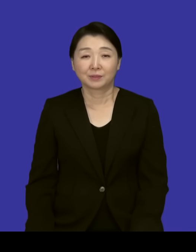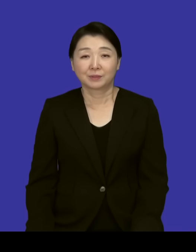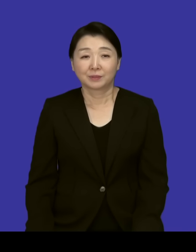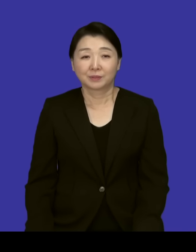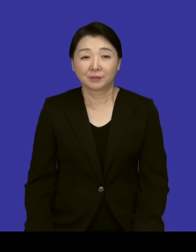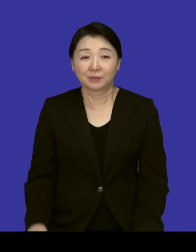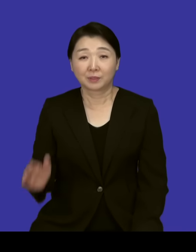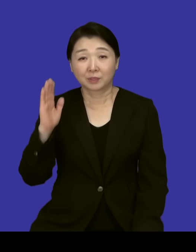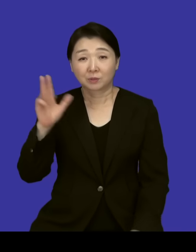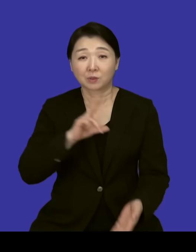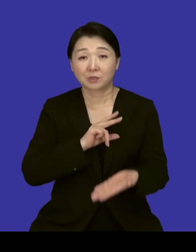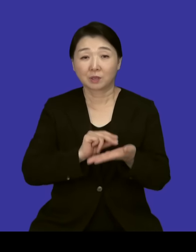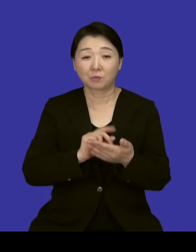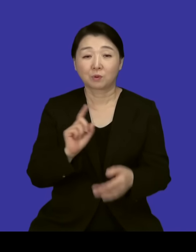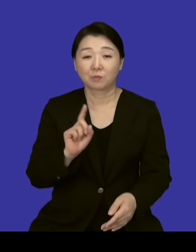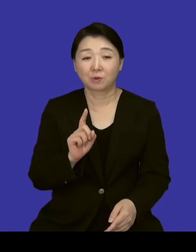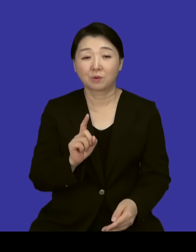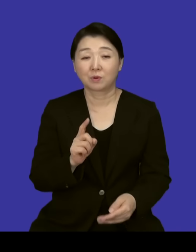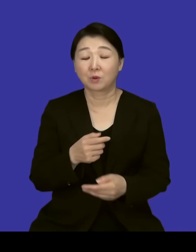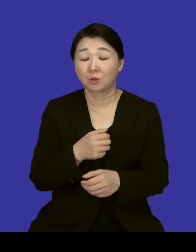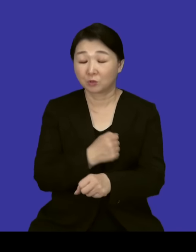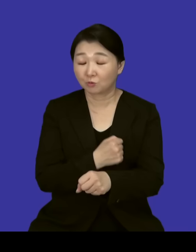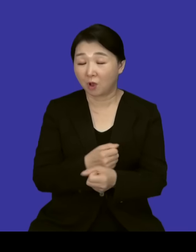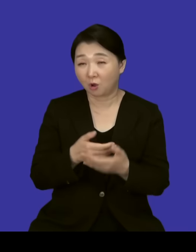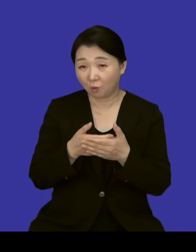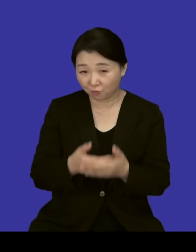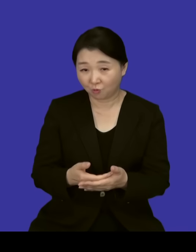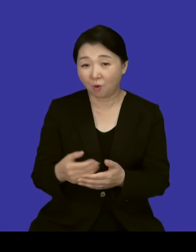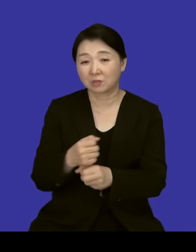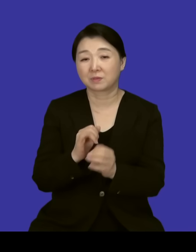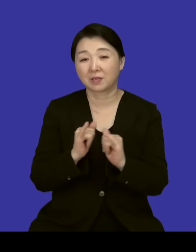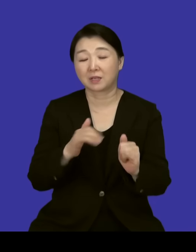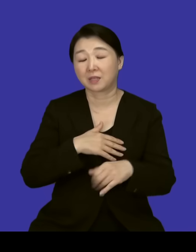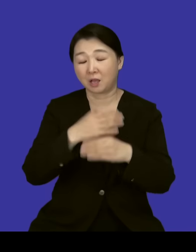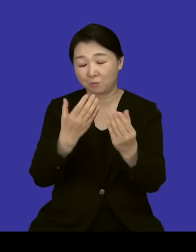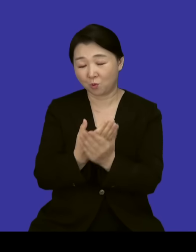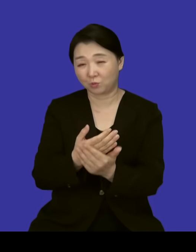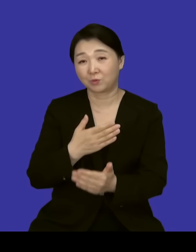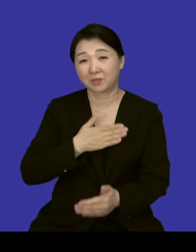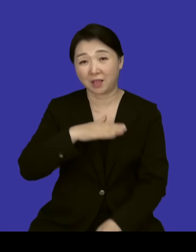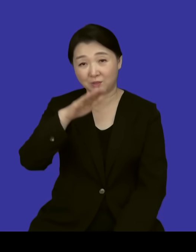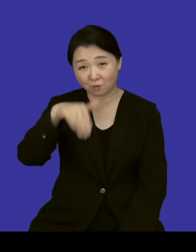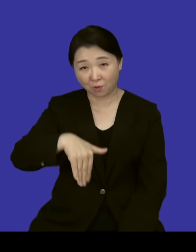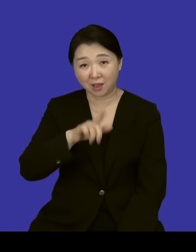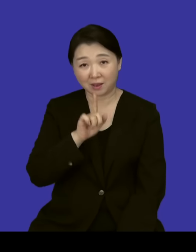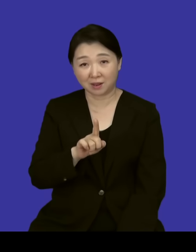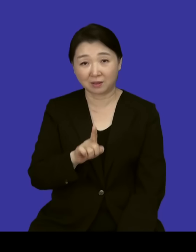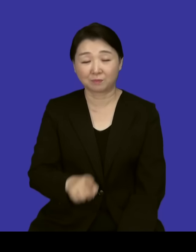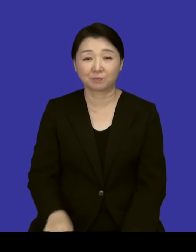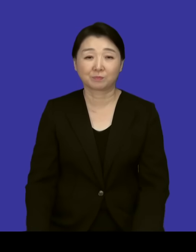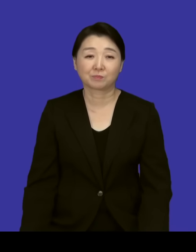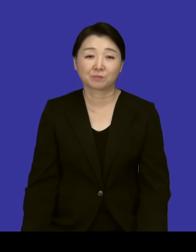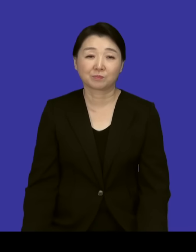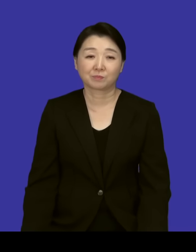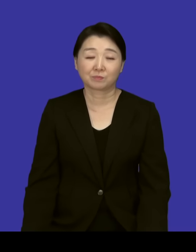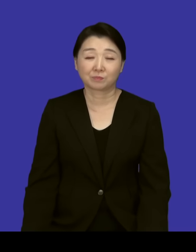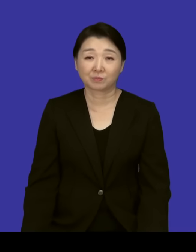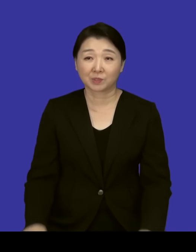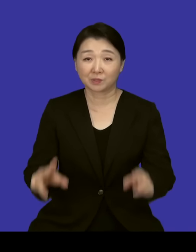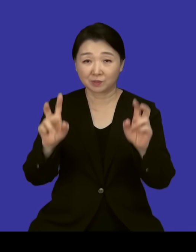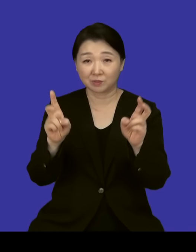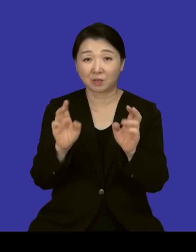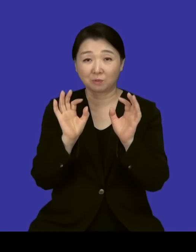그 설교의 제목이 수고하고 무거운 짐진 자들아 다 내게로 오라. 그 딱 제목을 보는